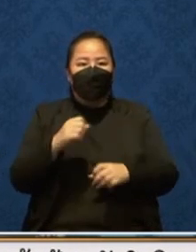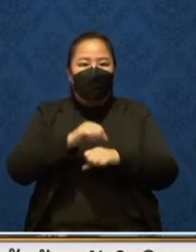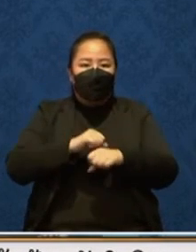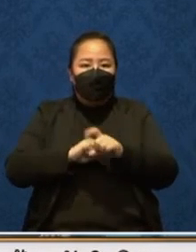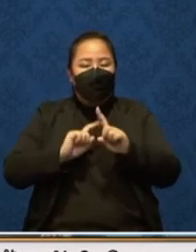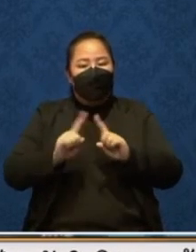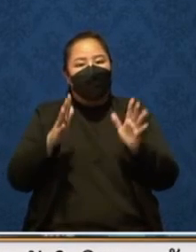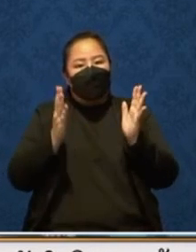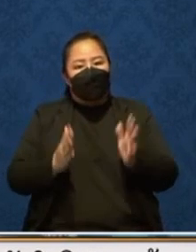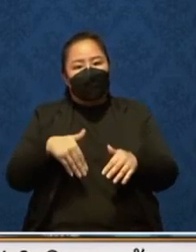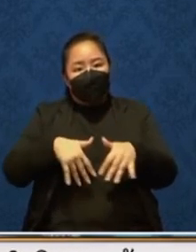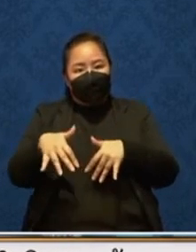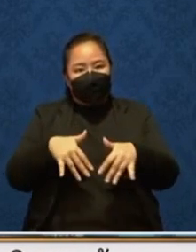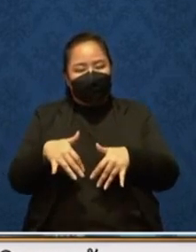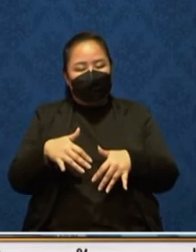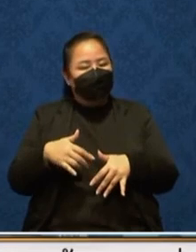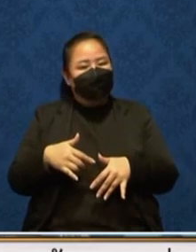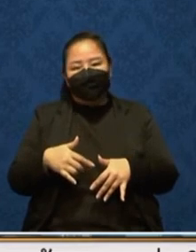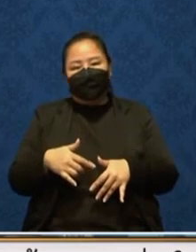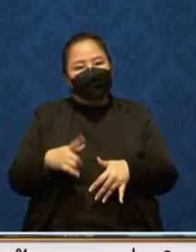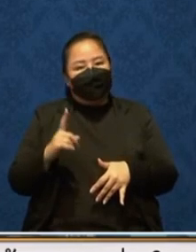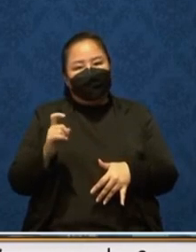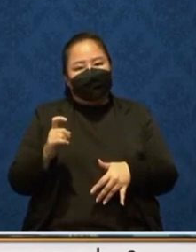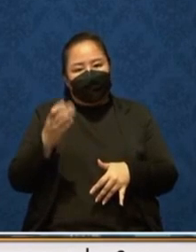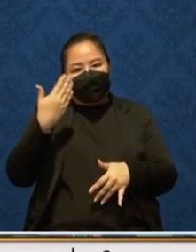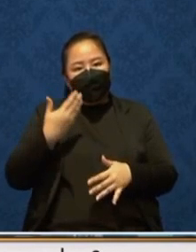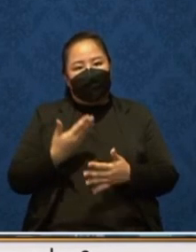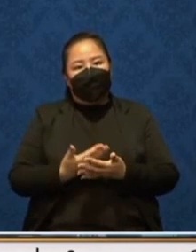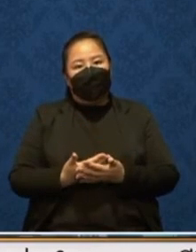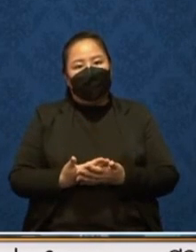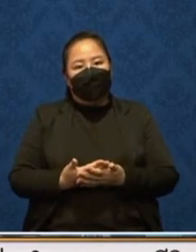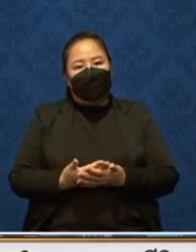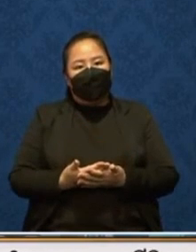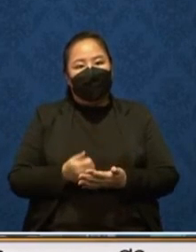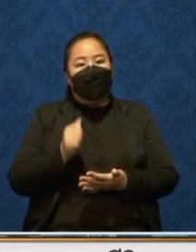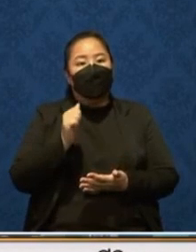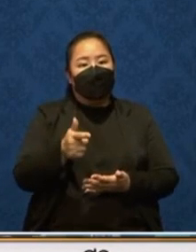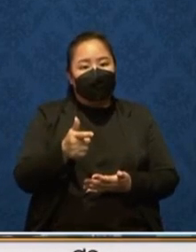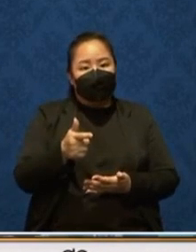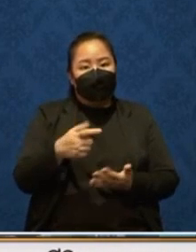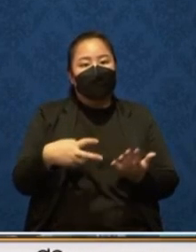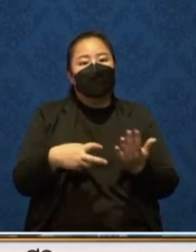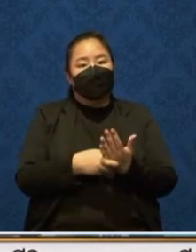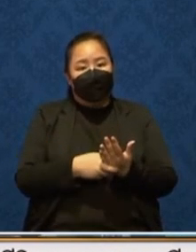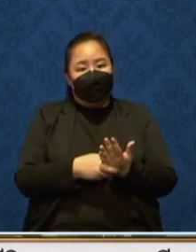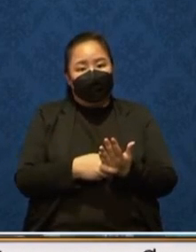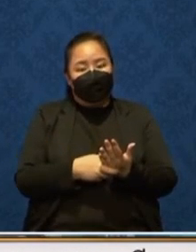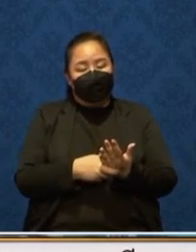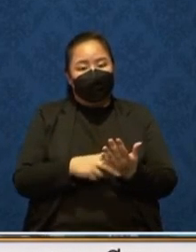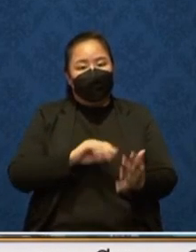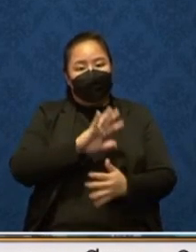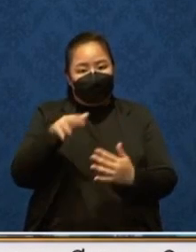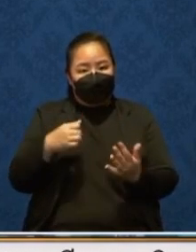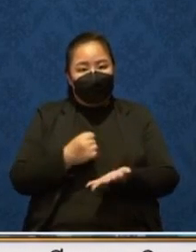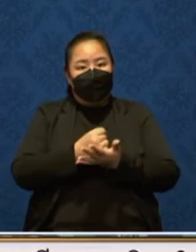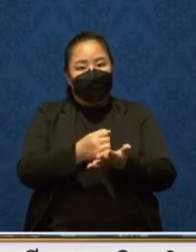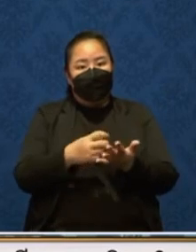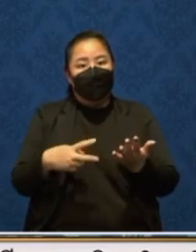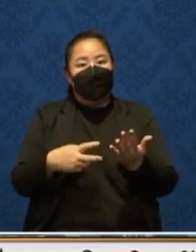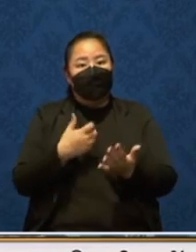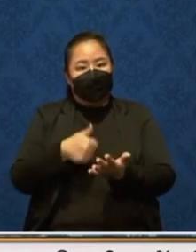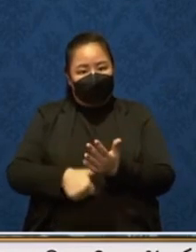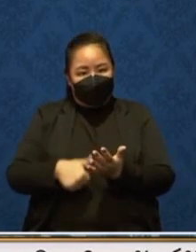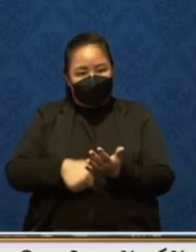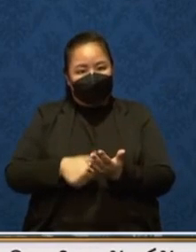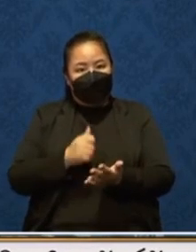ประชาชนนี้แะครัวยมีแค่สกระเป๋า คผู้ใช้เปผู้ใจผ่านคาตัวหรอทุกคนมาช่วยกนใจผ่านเงิพระ